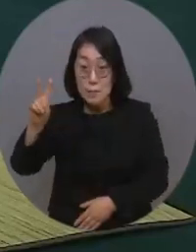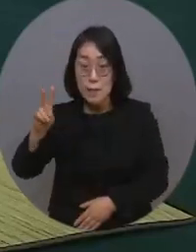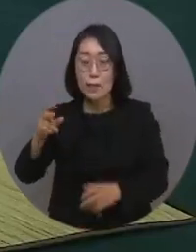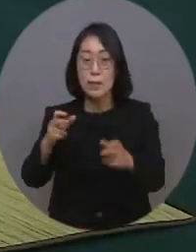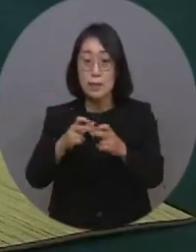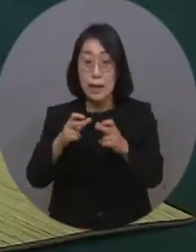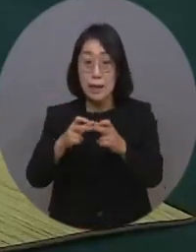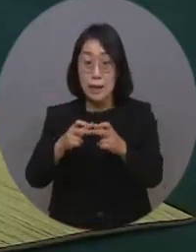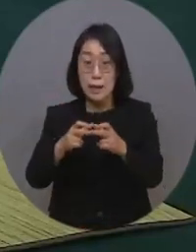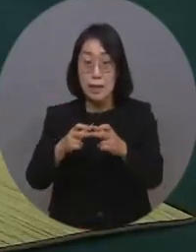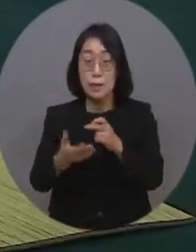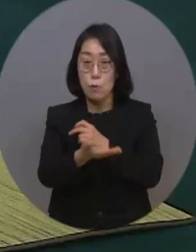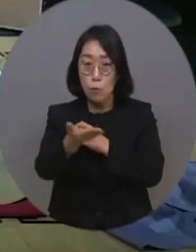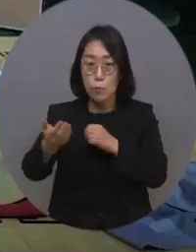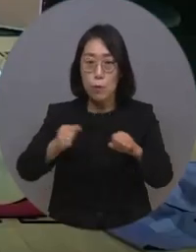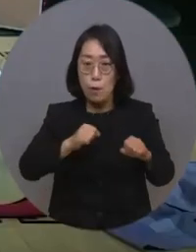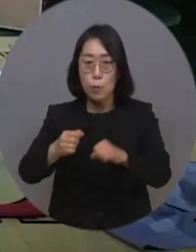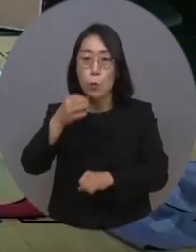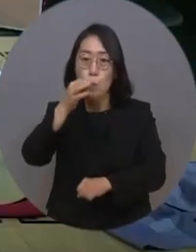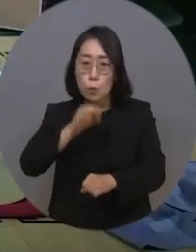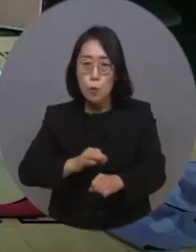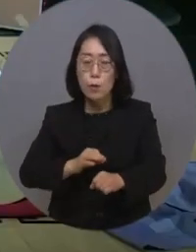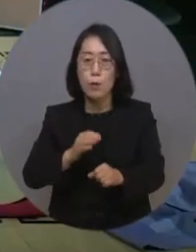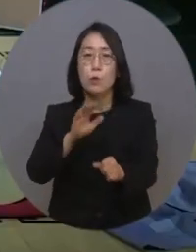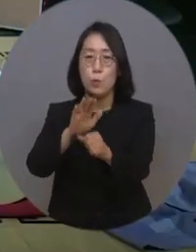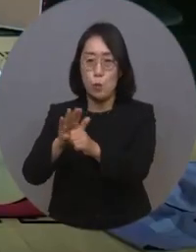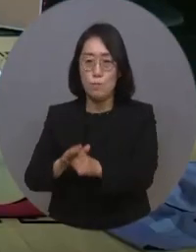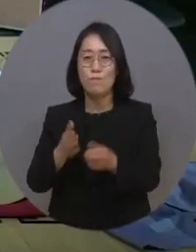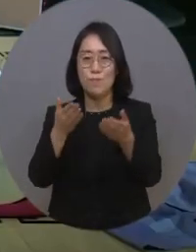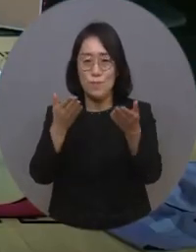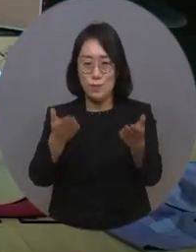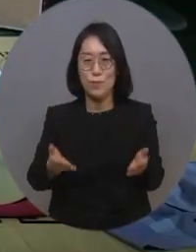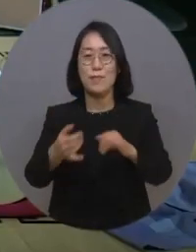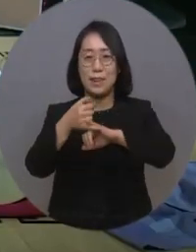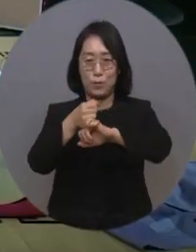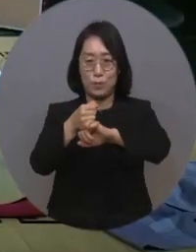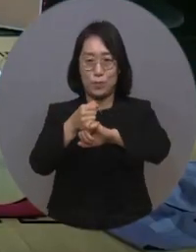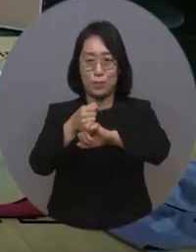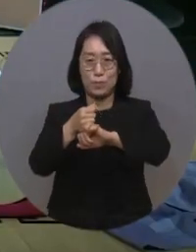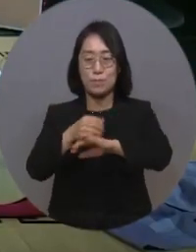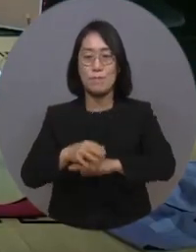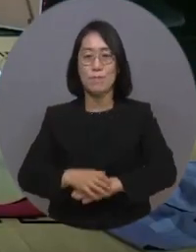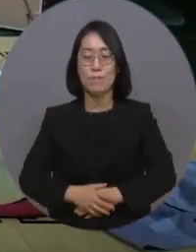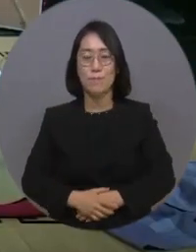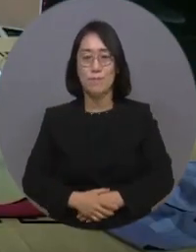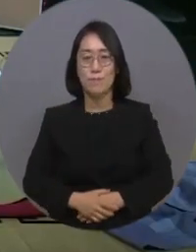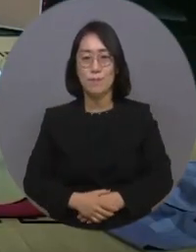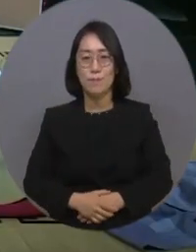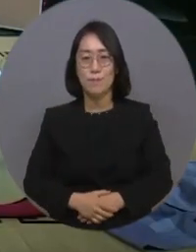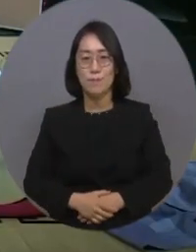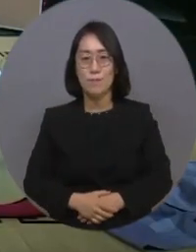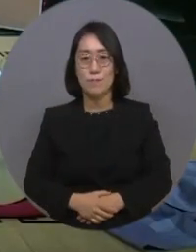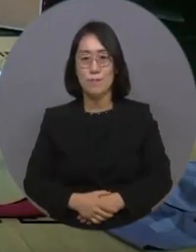복지 채널로서 공익적 역할을 다하는데 최선을 다하겠습니다. 복지TV 뉴스 박순용입니다.